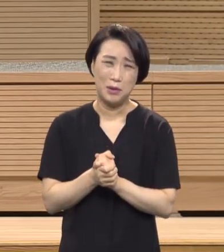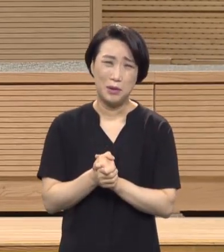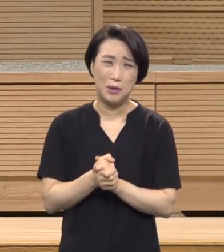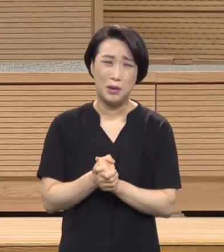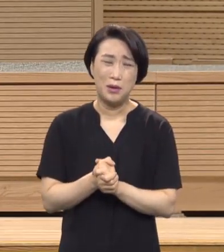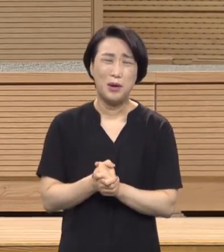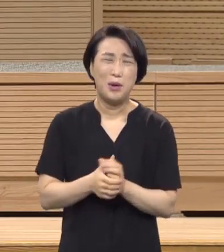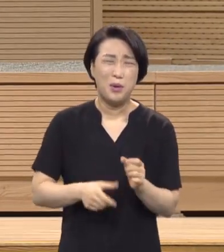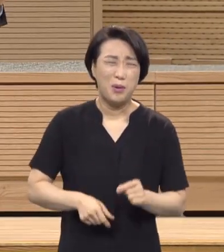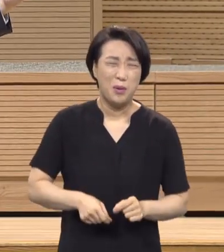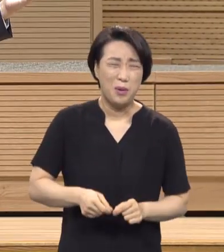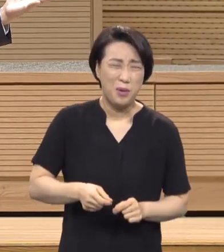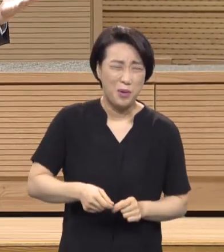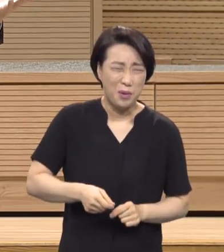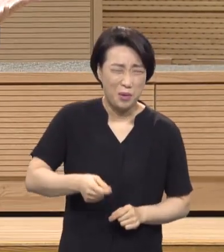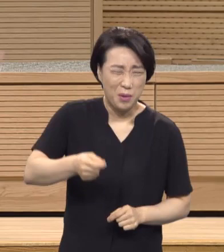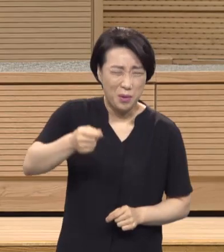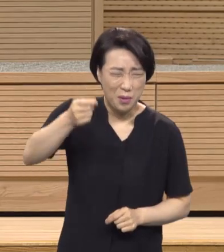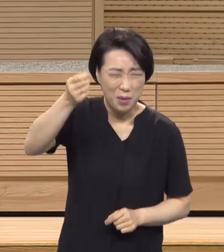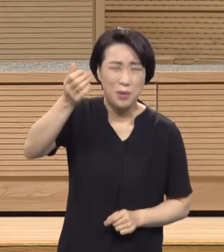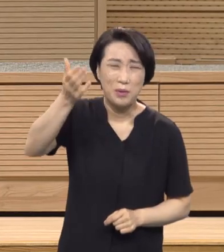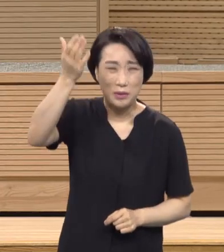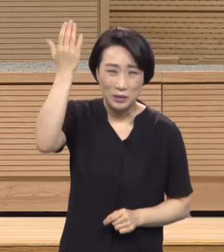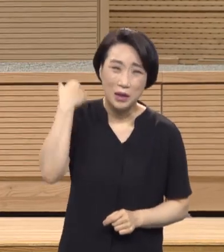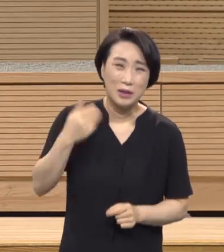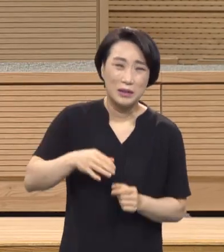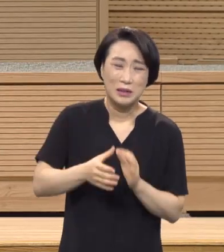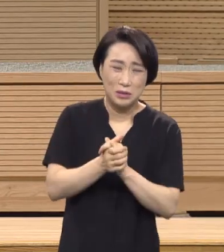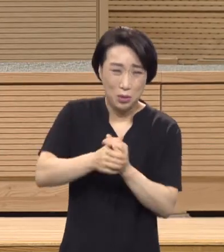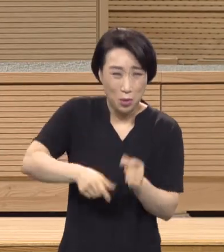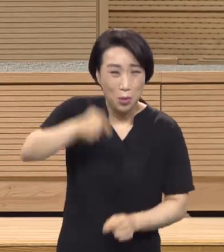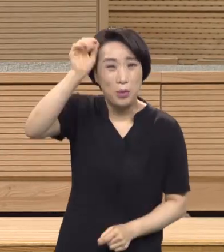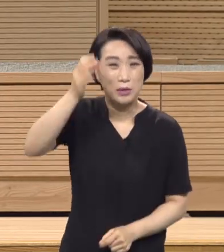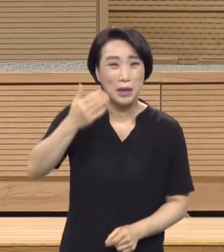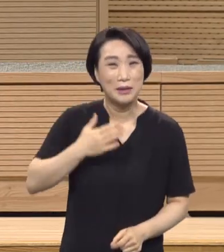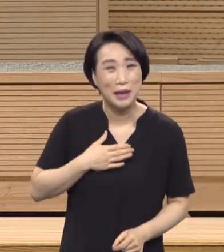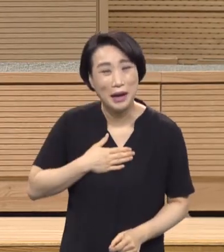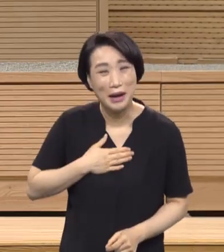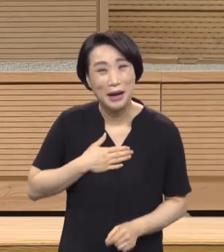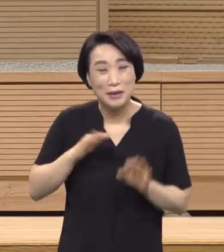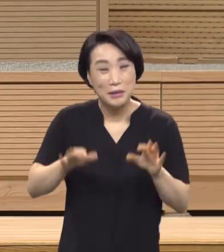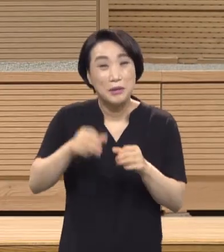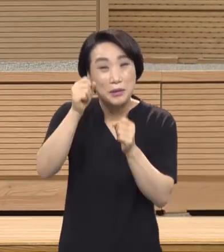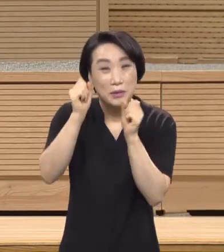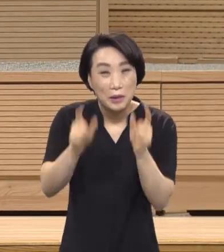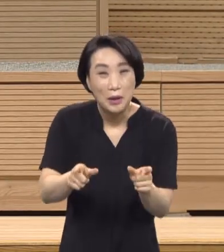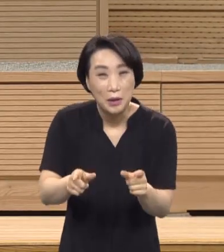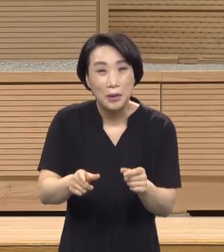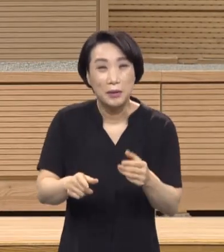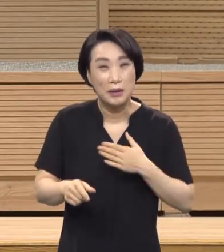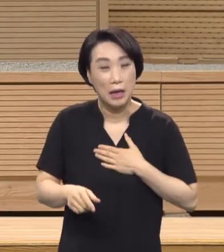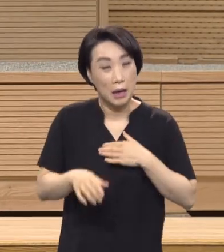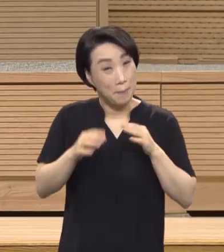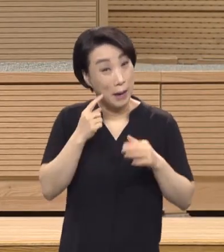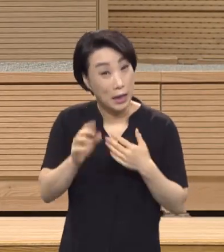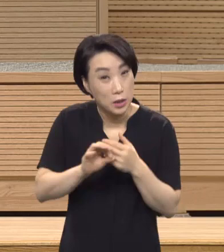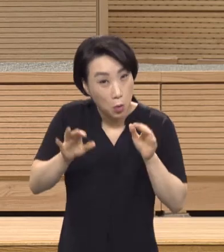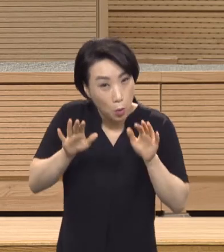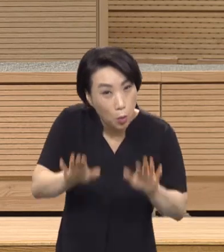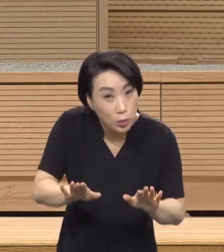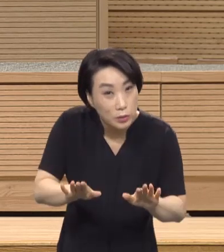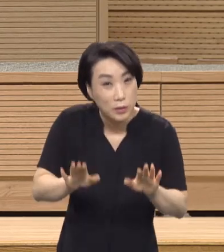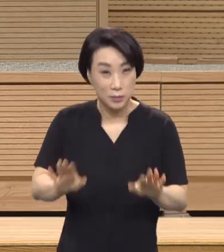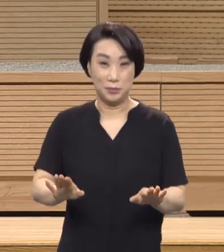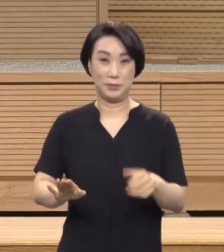오래전부터 계속 해오는 기도 아닙니까? 그러면 그런 기회와 찬스가 오늘이라면 내가